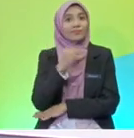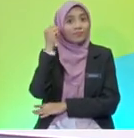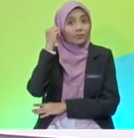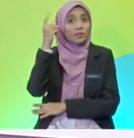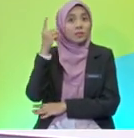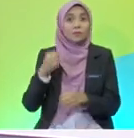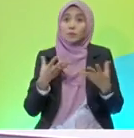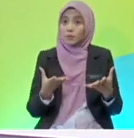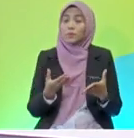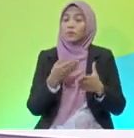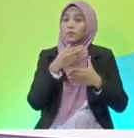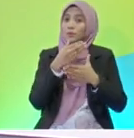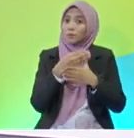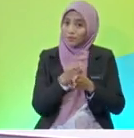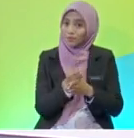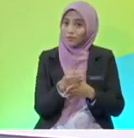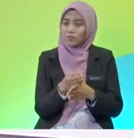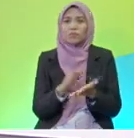prestasi keseluruhan